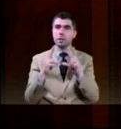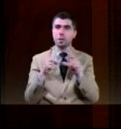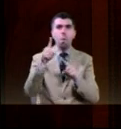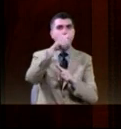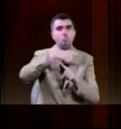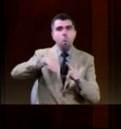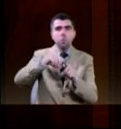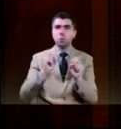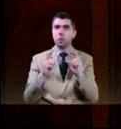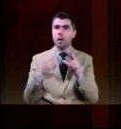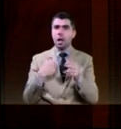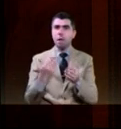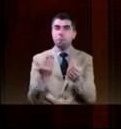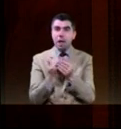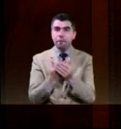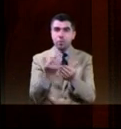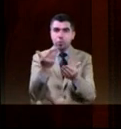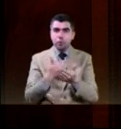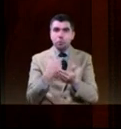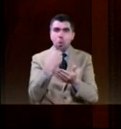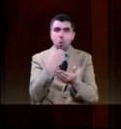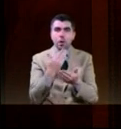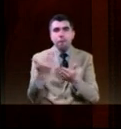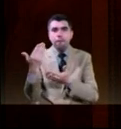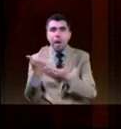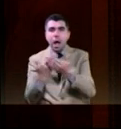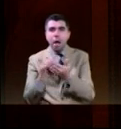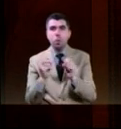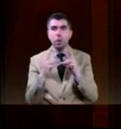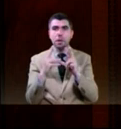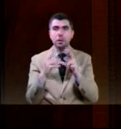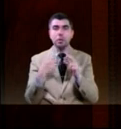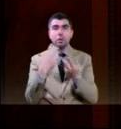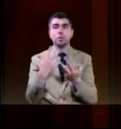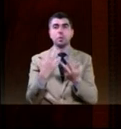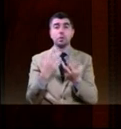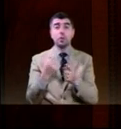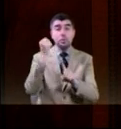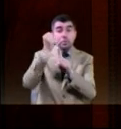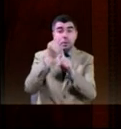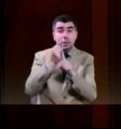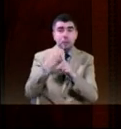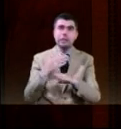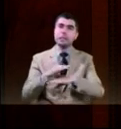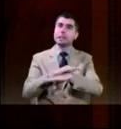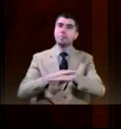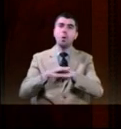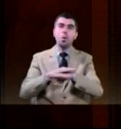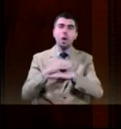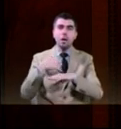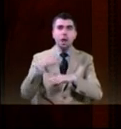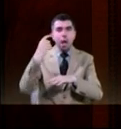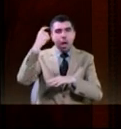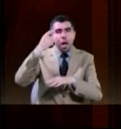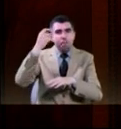واحد هذا الاصلاح. الاخوان انا لقيته، هو اللي لقيت. سمحوا لي ما عنديش الذكاء